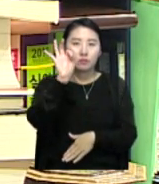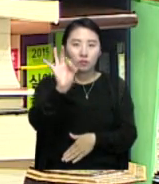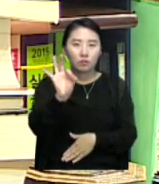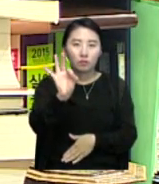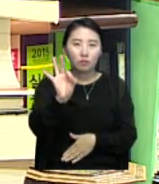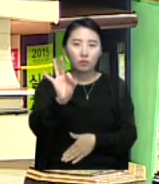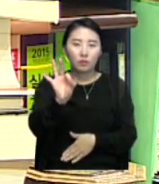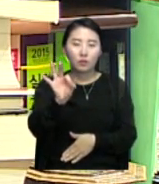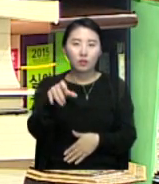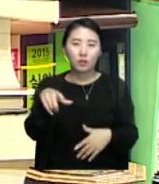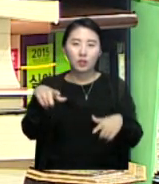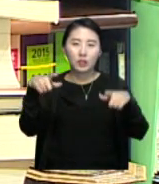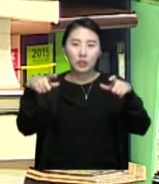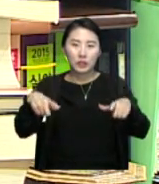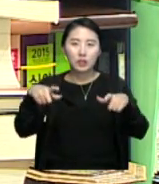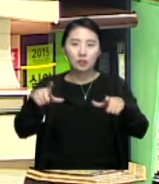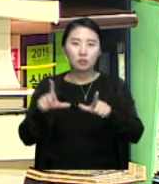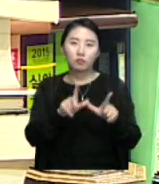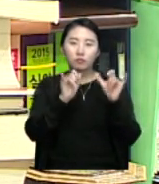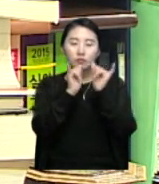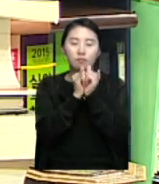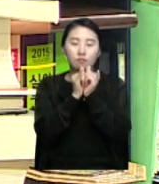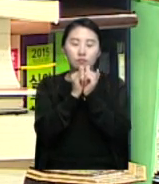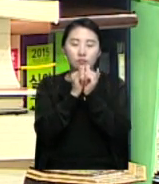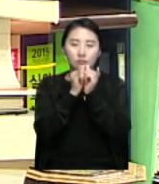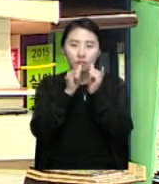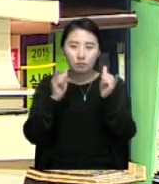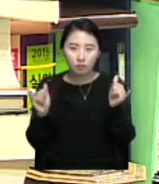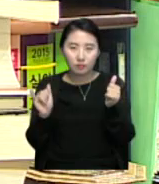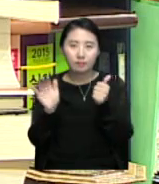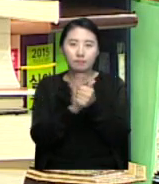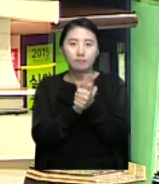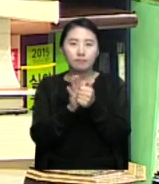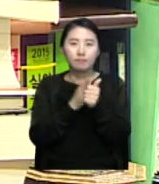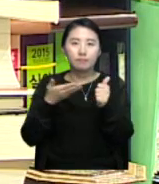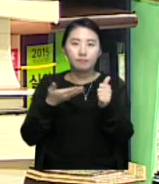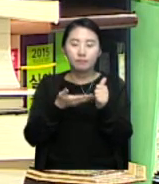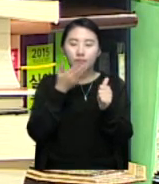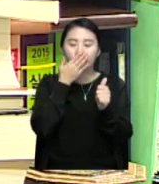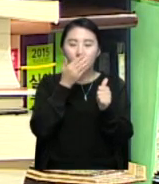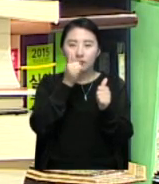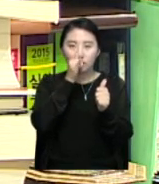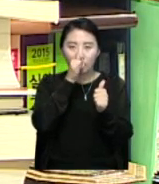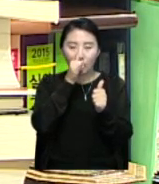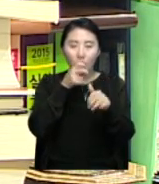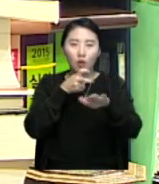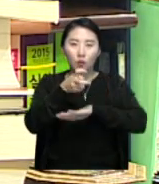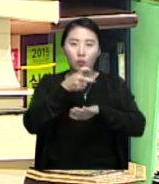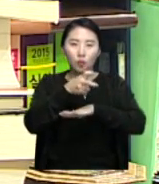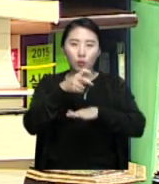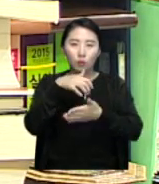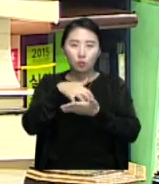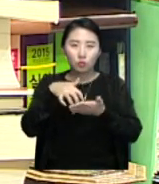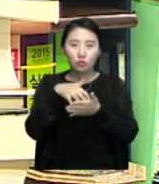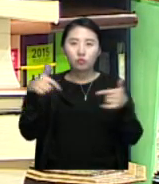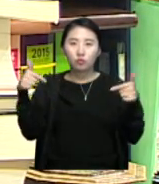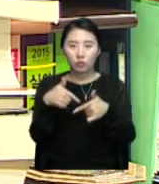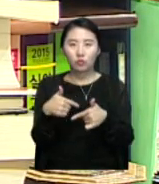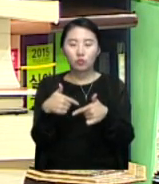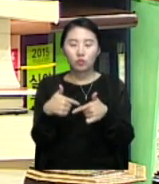비용은 주로 그 지역에 있는 주민들이 혜택이 갈수 있도록 교통량